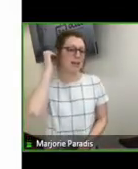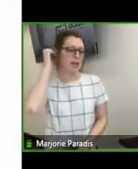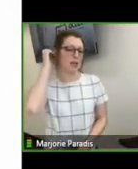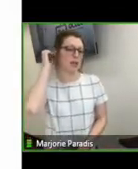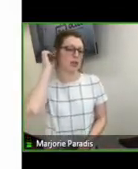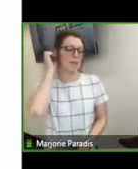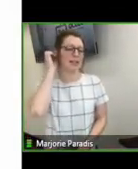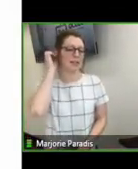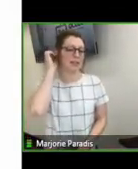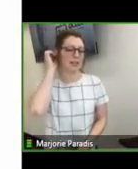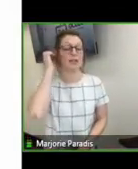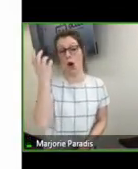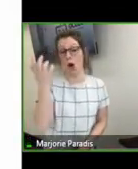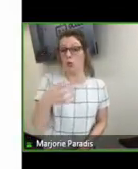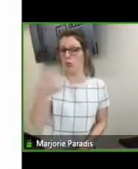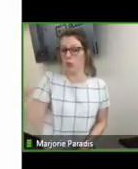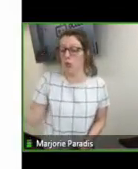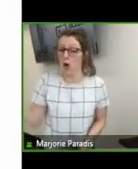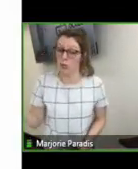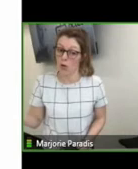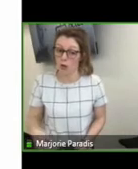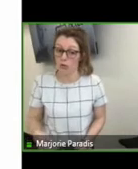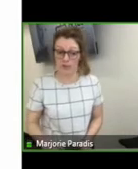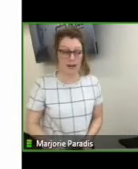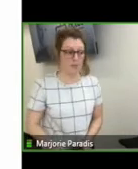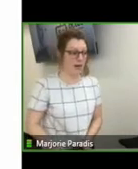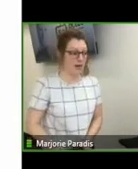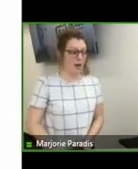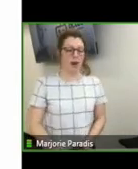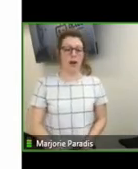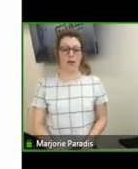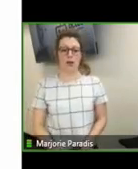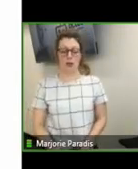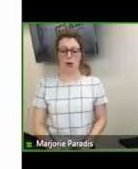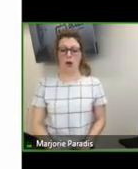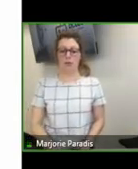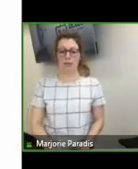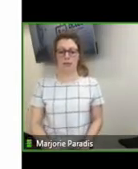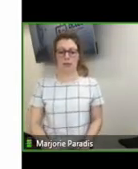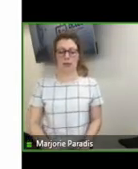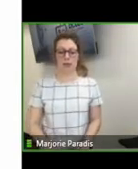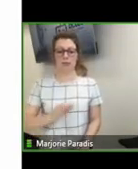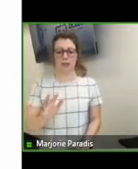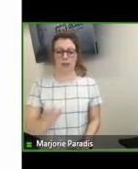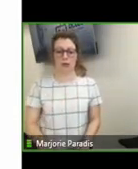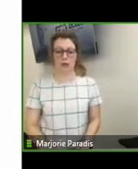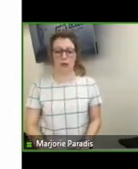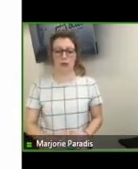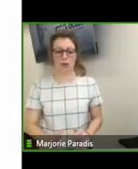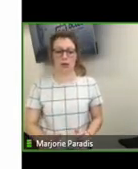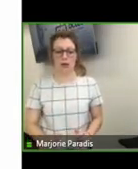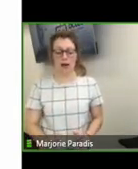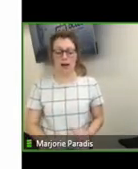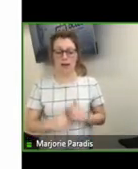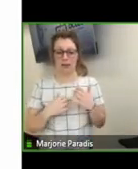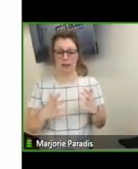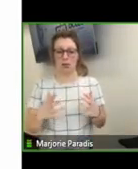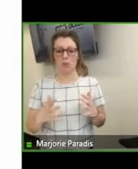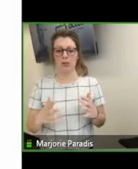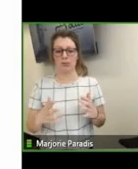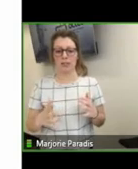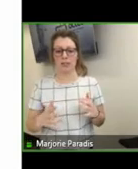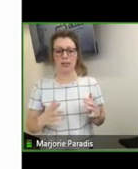éléments de la présentation ou autre, finalement? On vous invite, là, vite, vite, 2 minutes, là, à